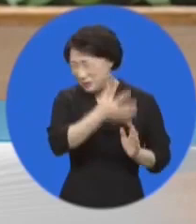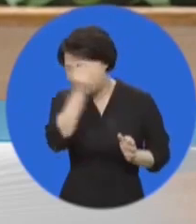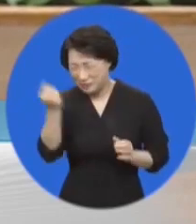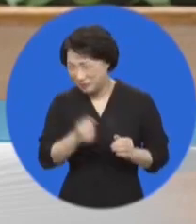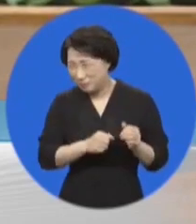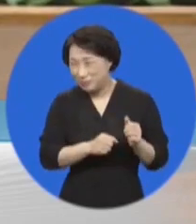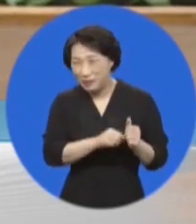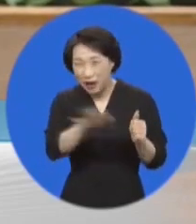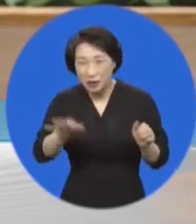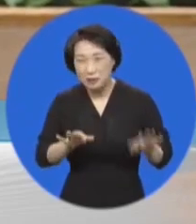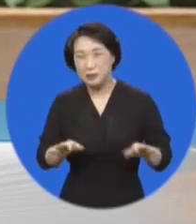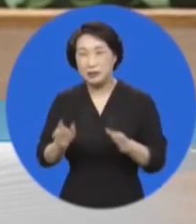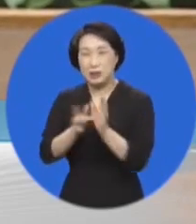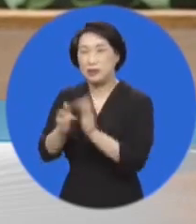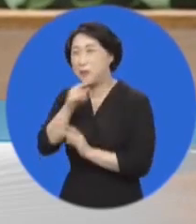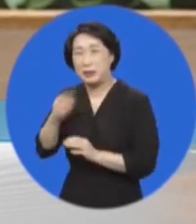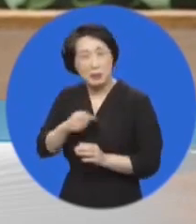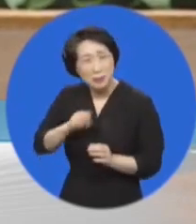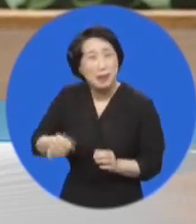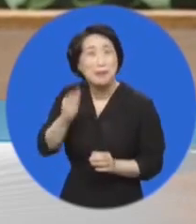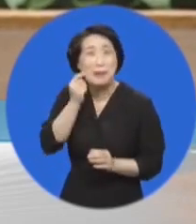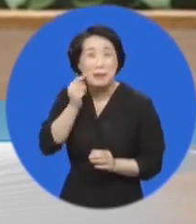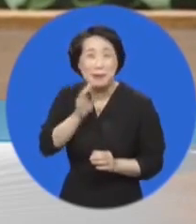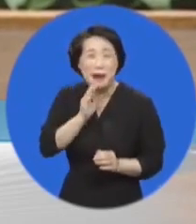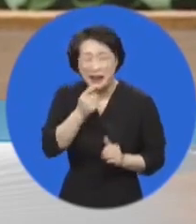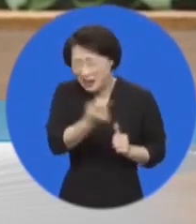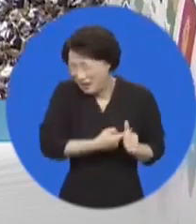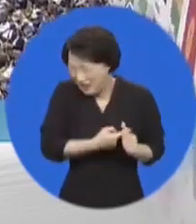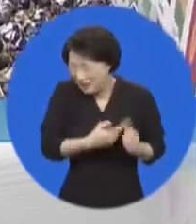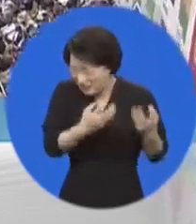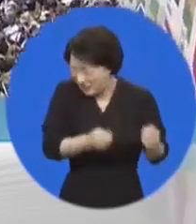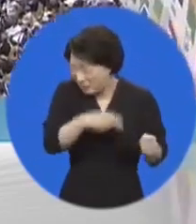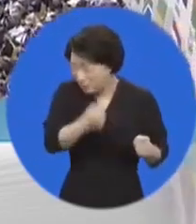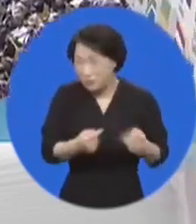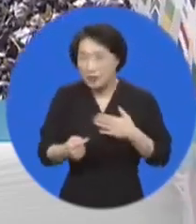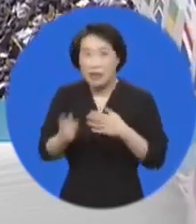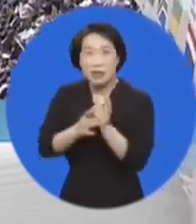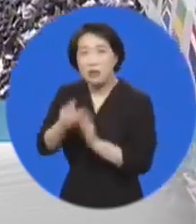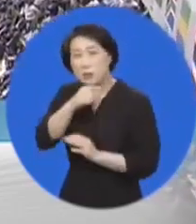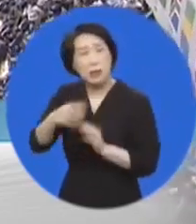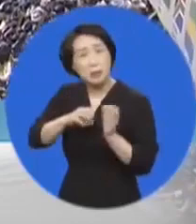이것만은 못 놔. 세상 사람이 다 욕해도 이것만은 못 놔.